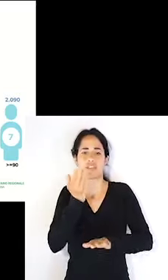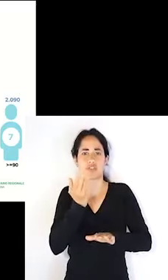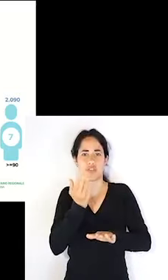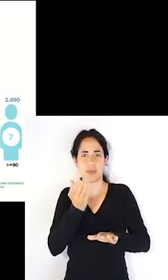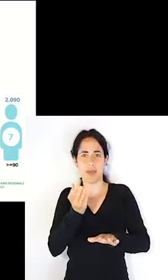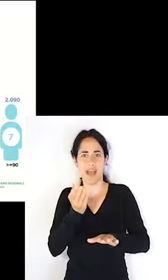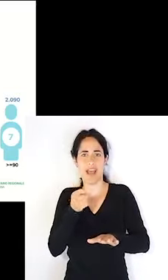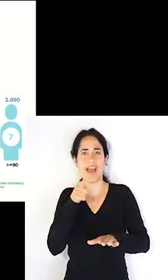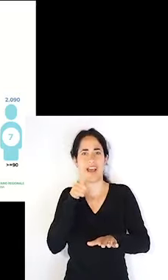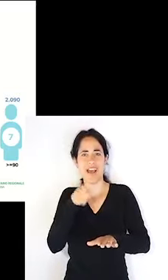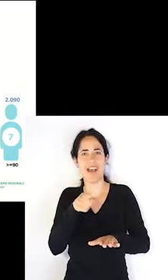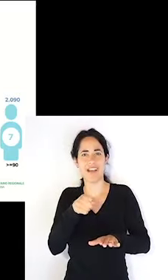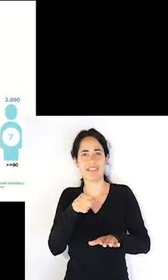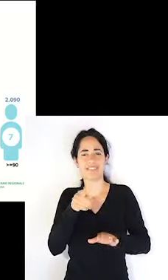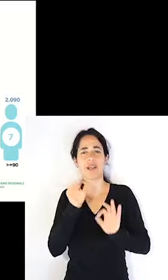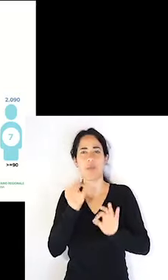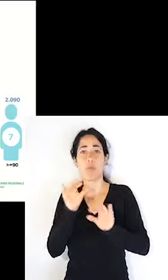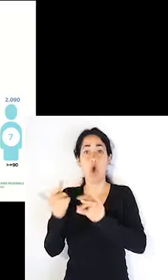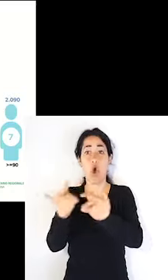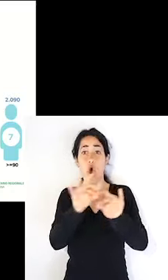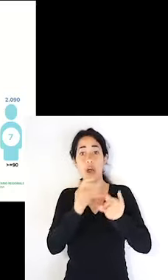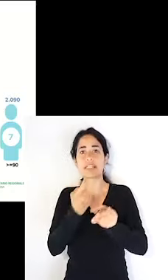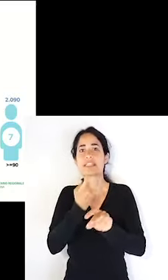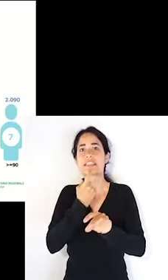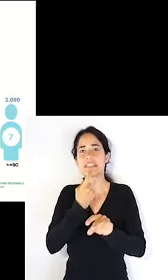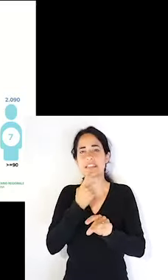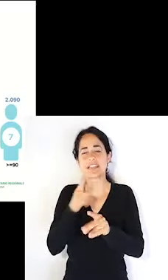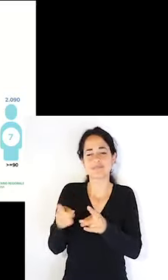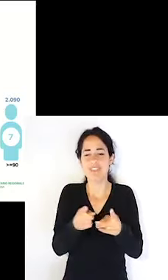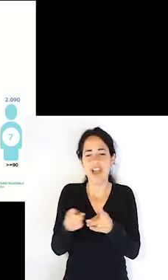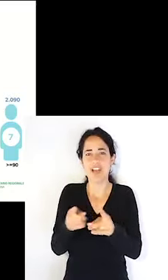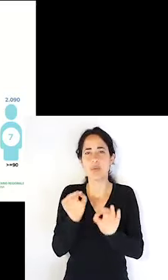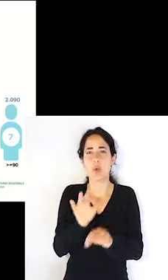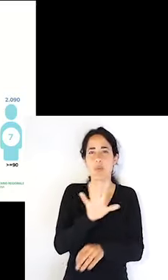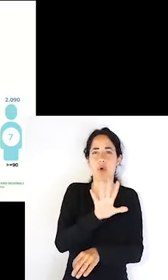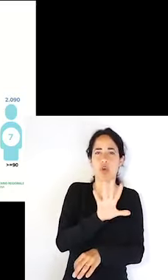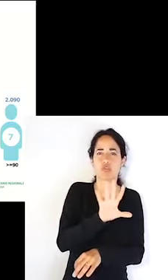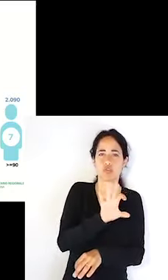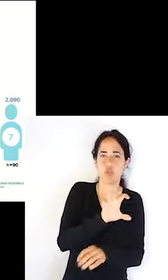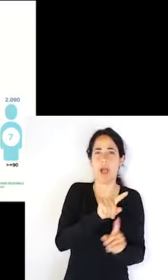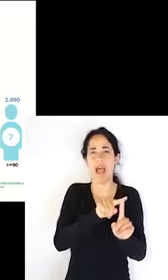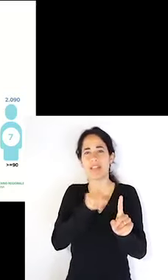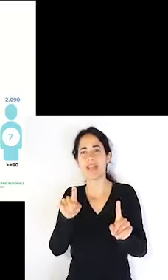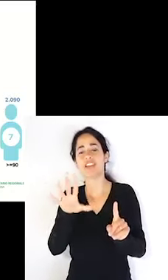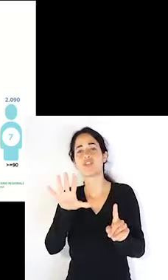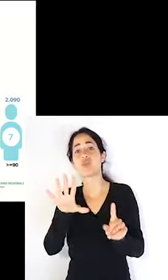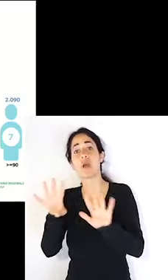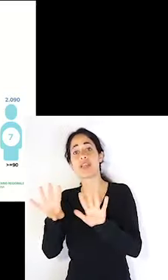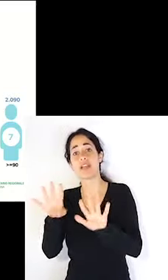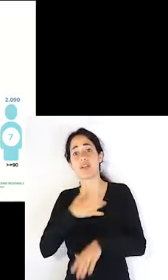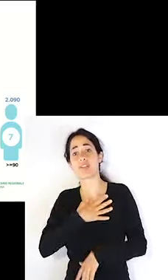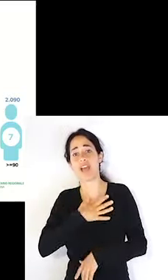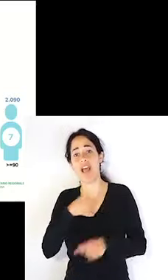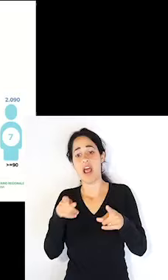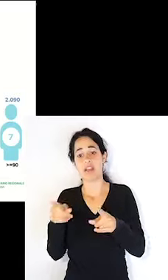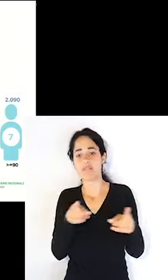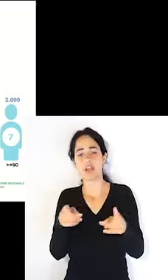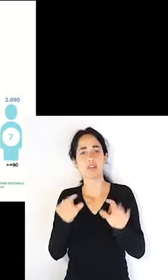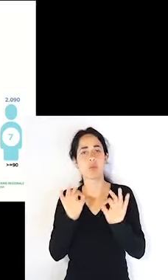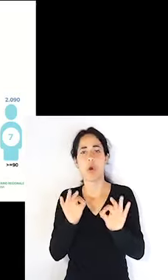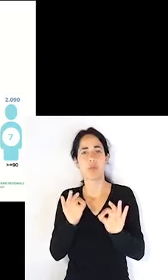che intercetta l'infezione da Covid, e cioè quella dai 50 ai 59 anni,